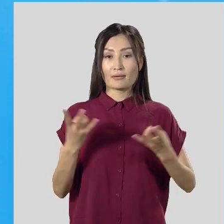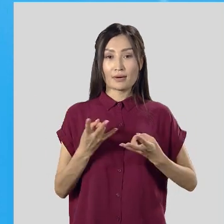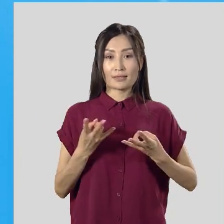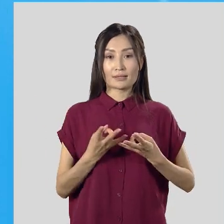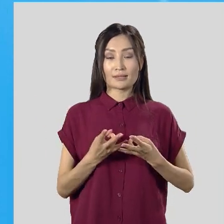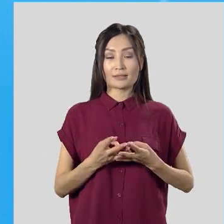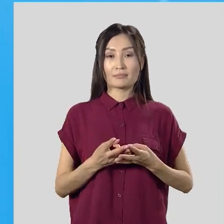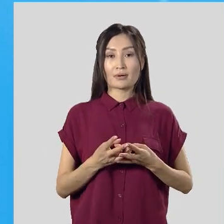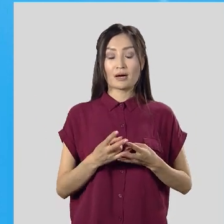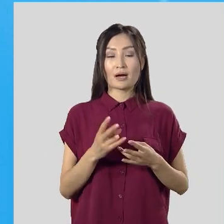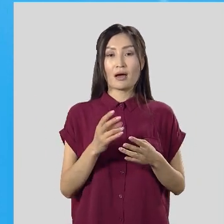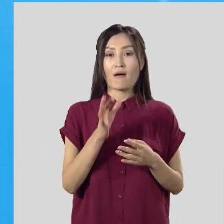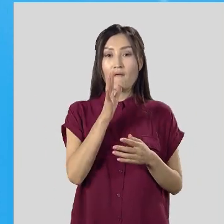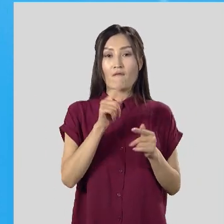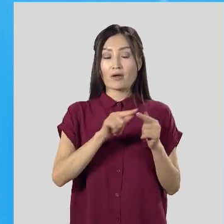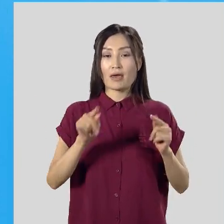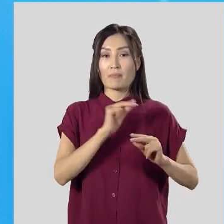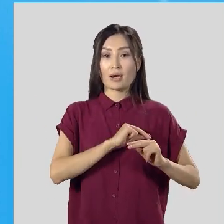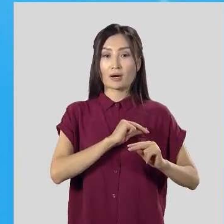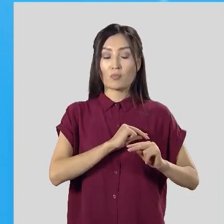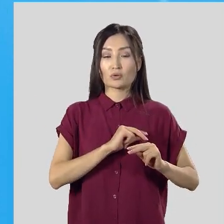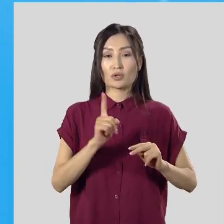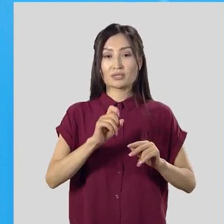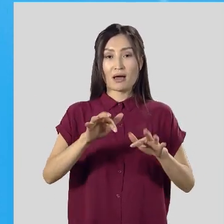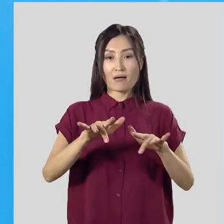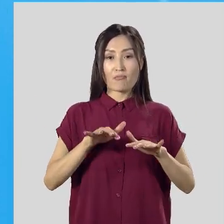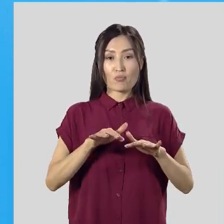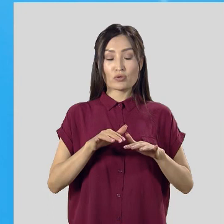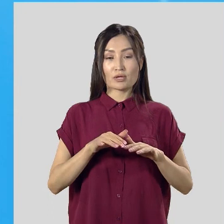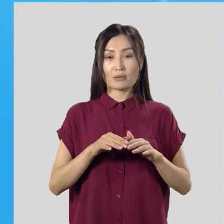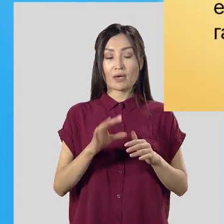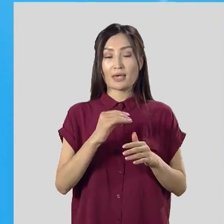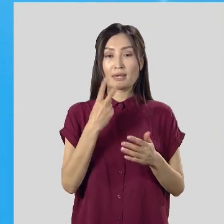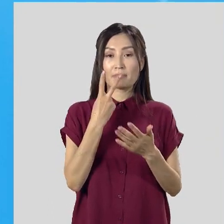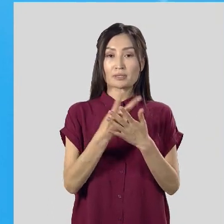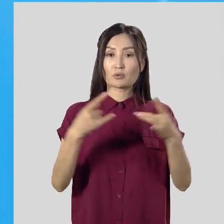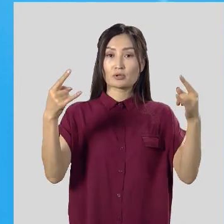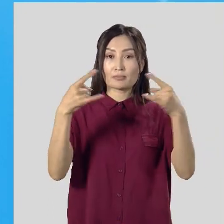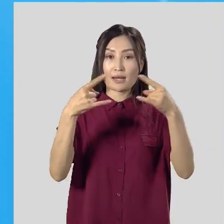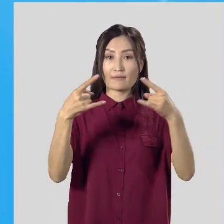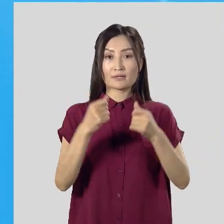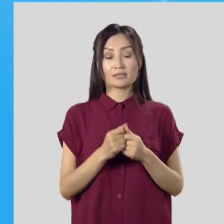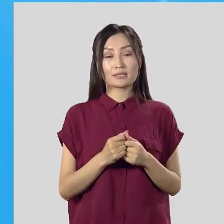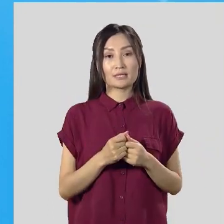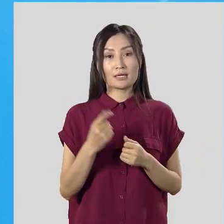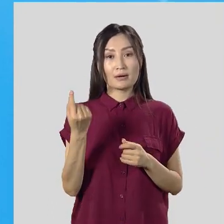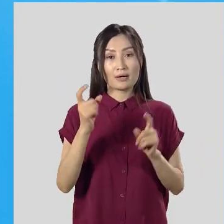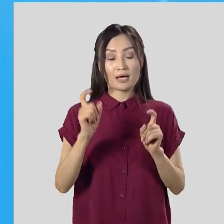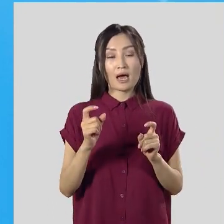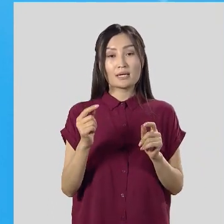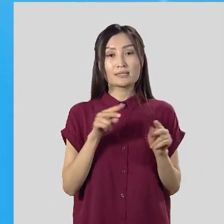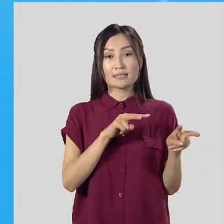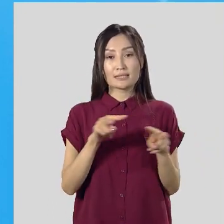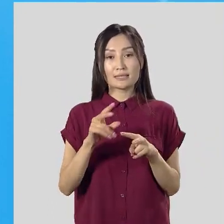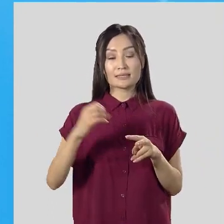Необходимо дозировать время работы за компьютером и просмотром телевизора.